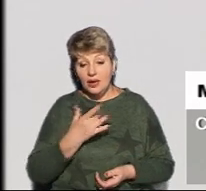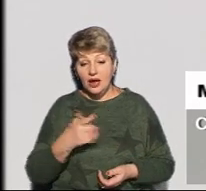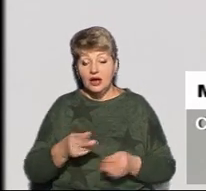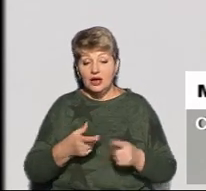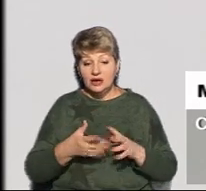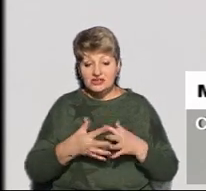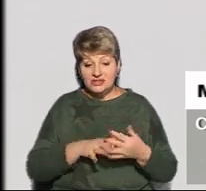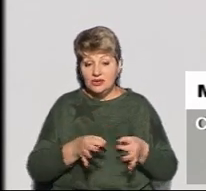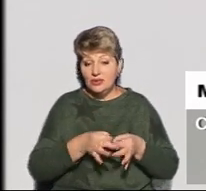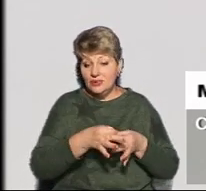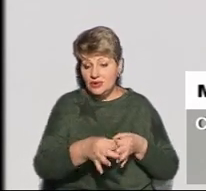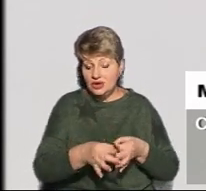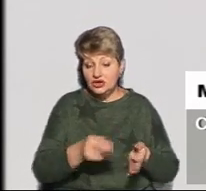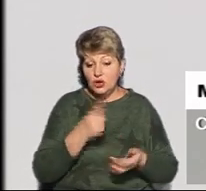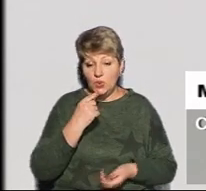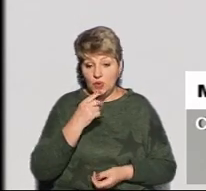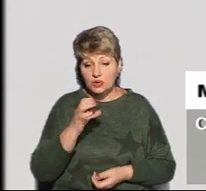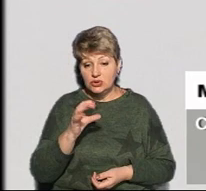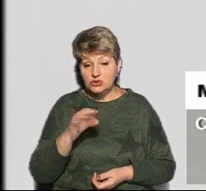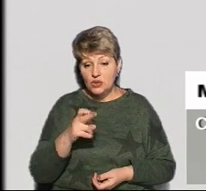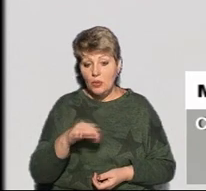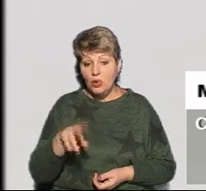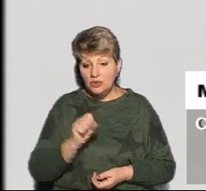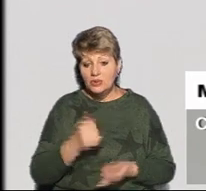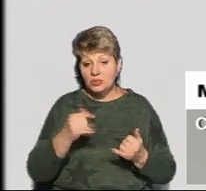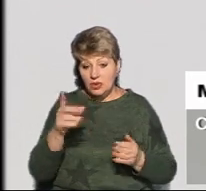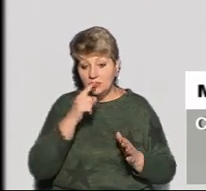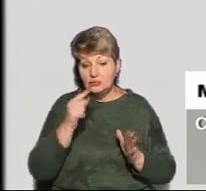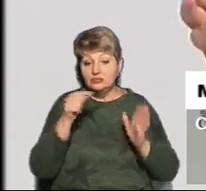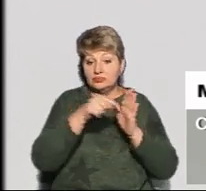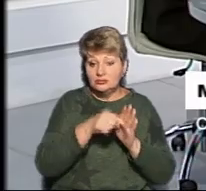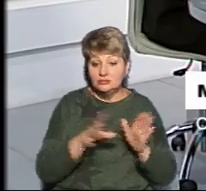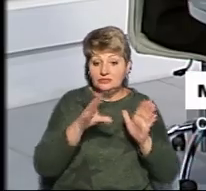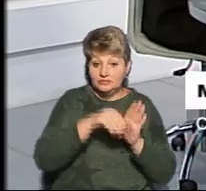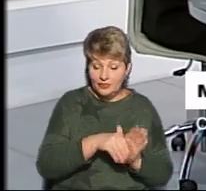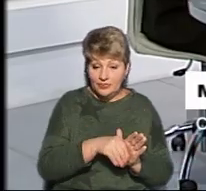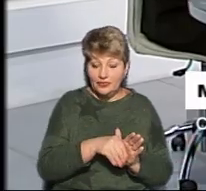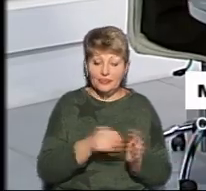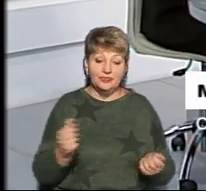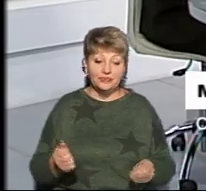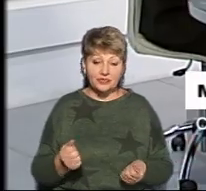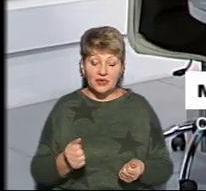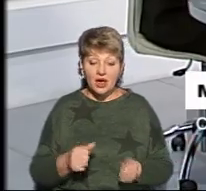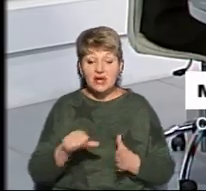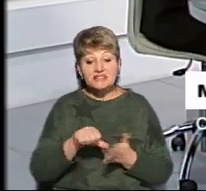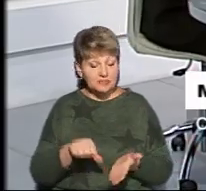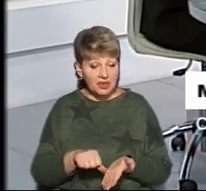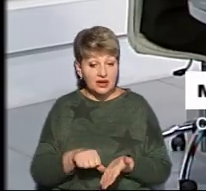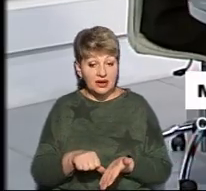селі Червона Слобода, колишнього Черкаського району, в тому складі, тепер знову Черкаський район, але вже більший.